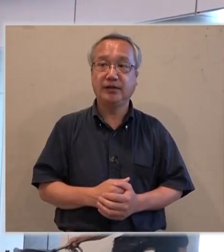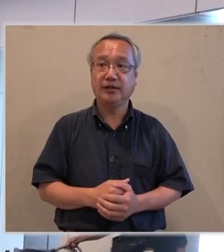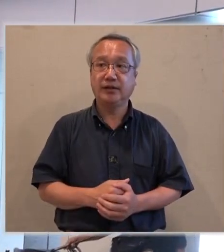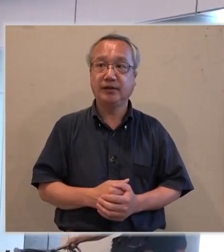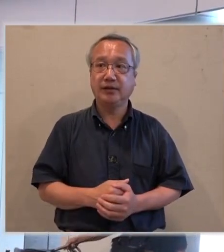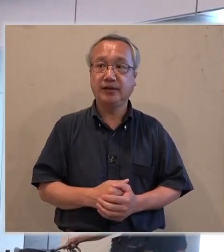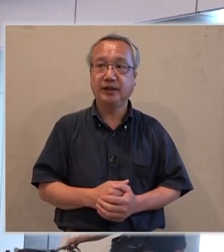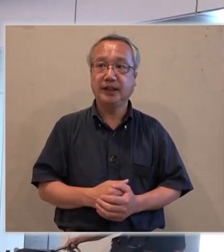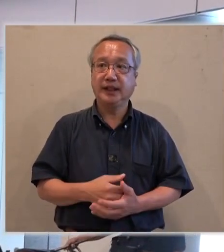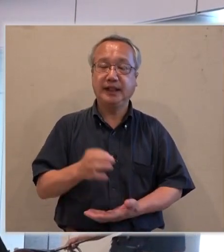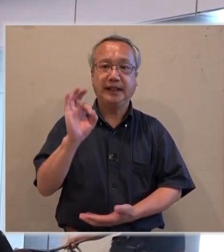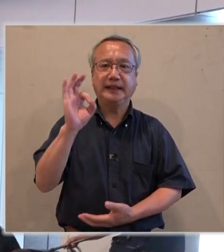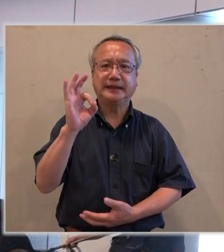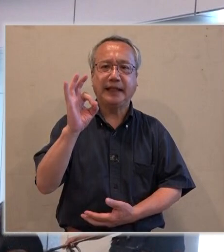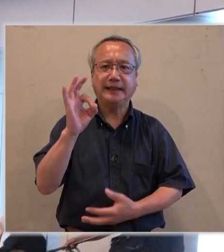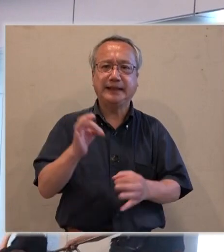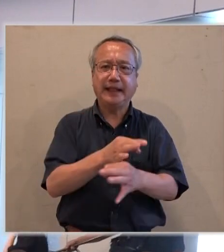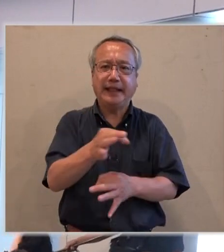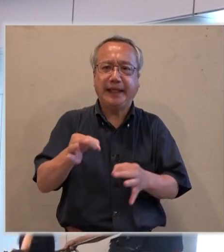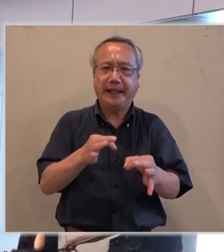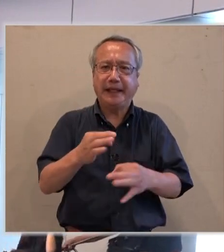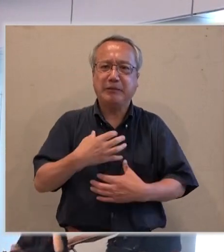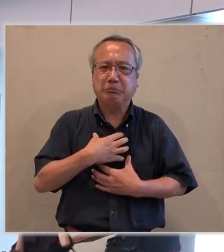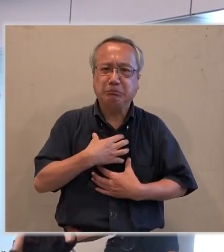この財政逼迫した中で